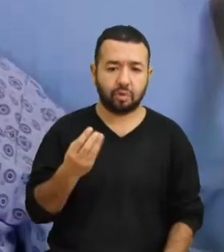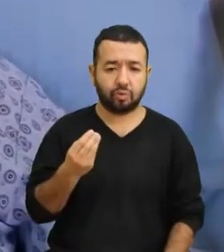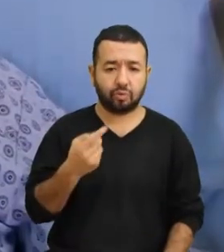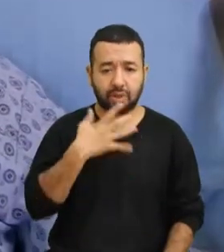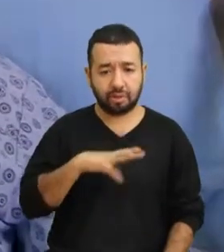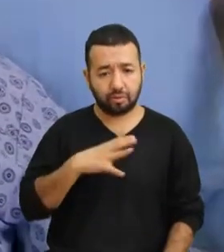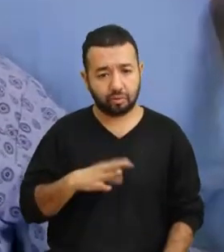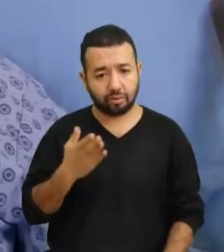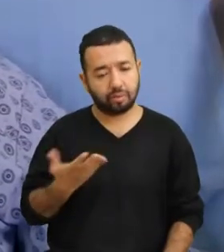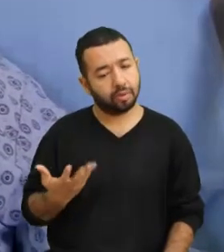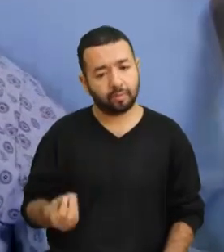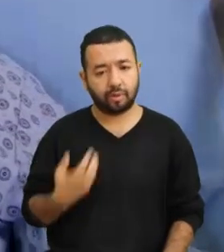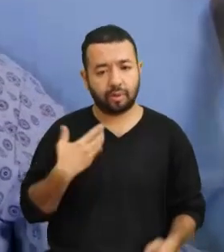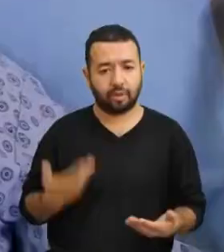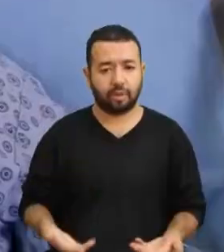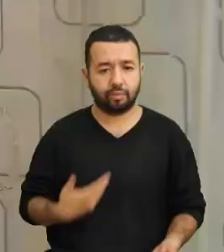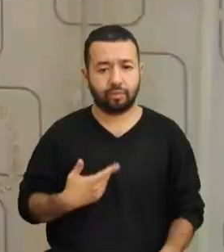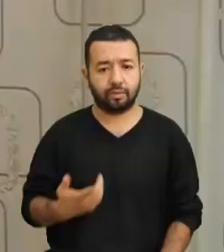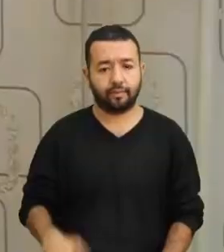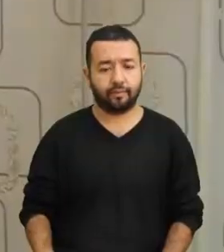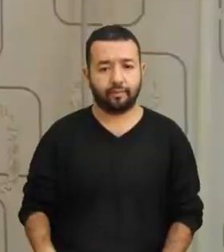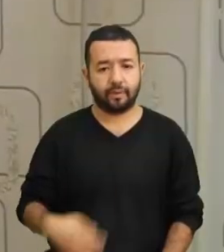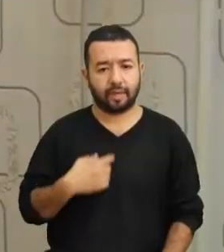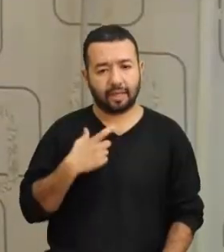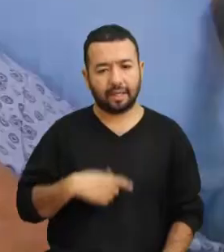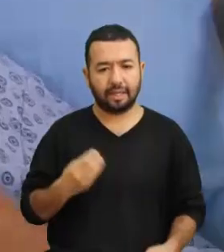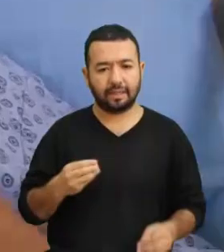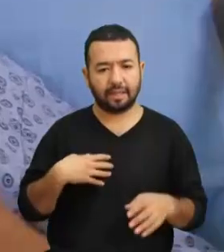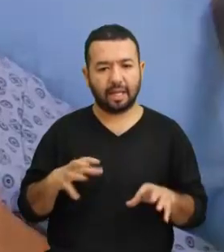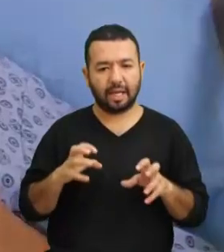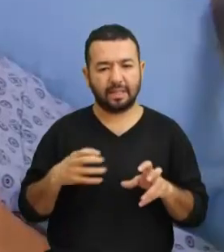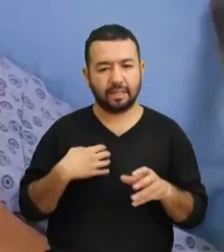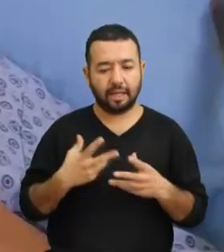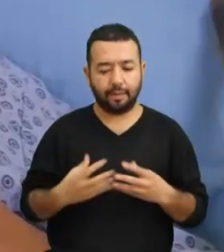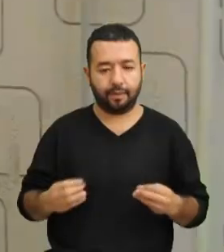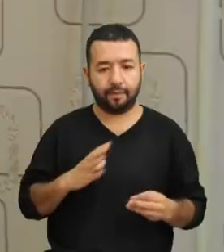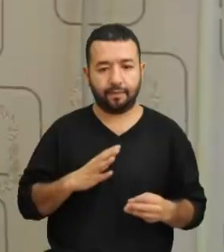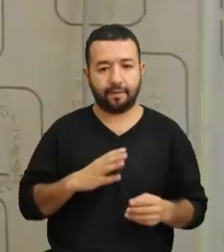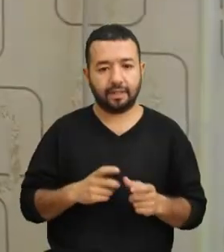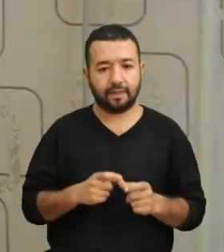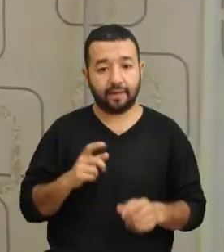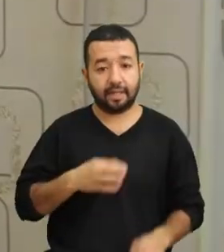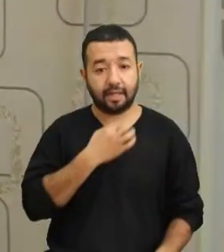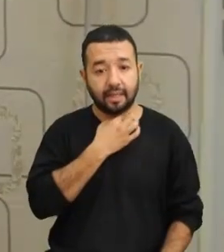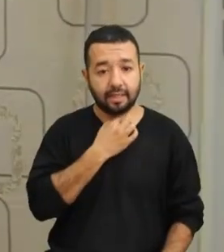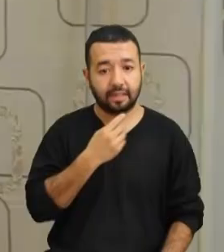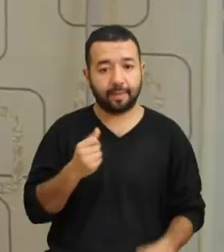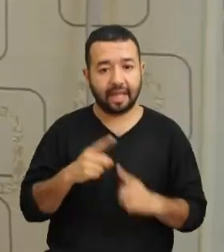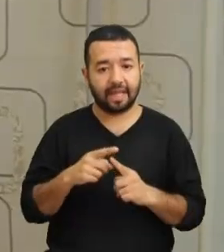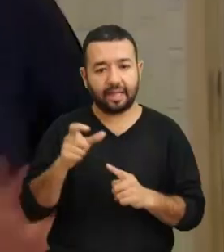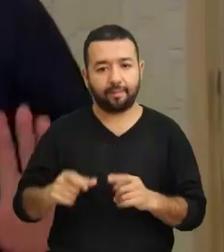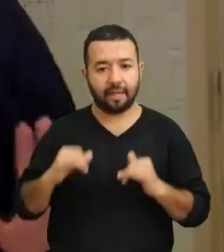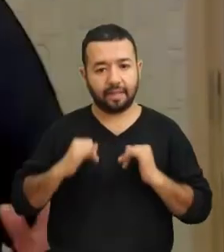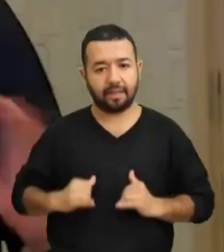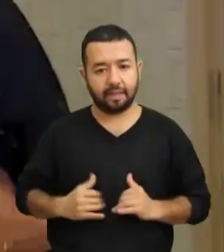ısrar ettiniz, peki. Sanki biraz ağrılarım hafifler gibi oldu Şevval. Rica etsem Tim biraz